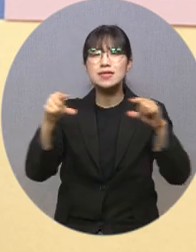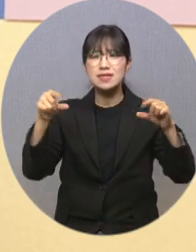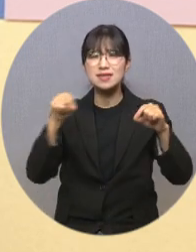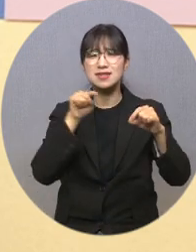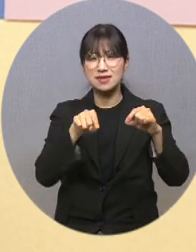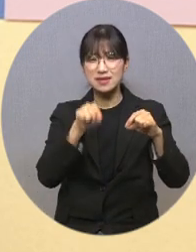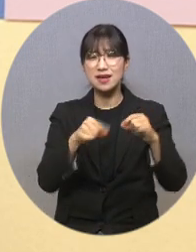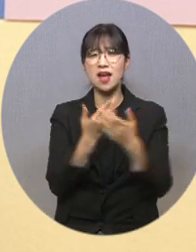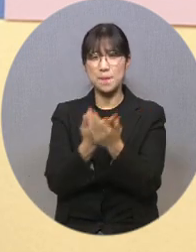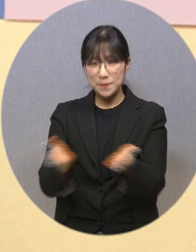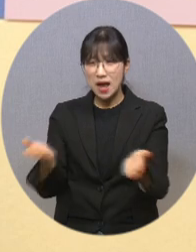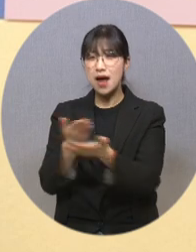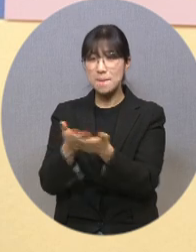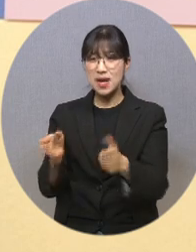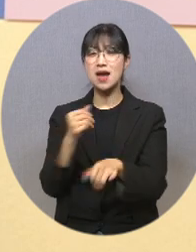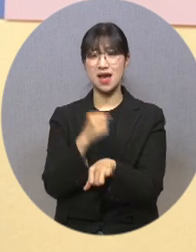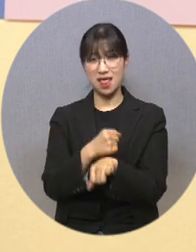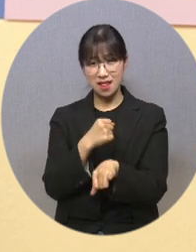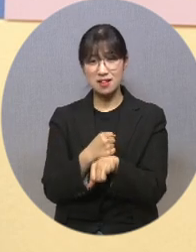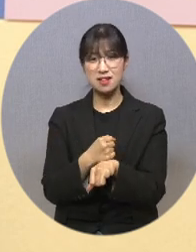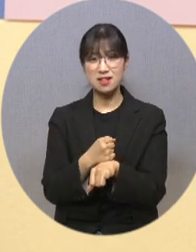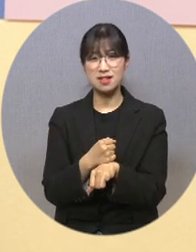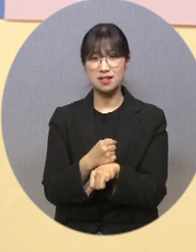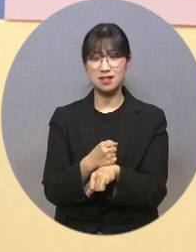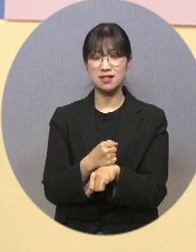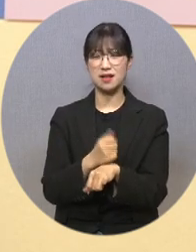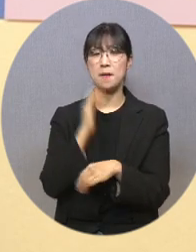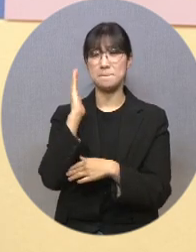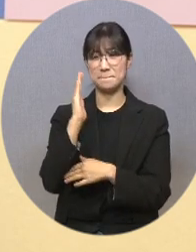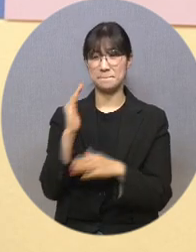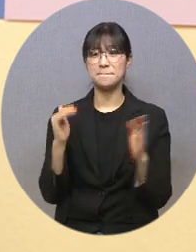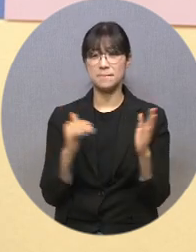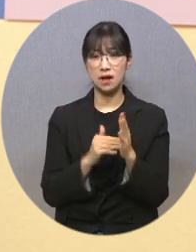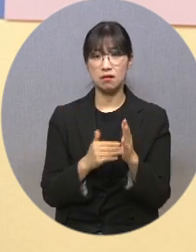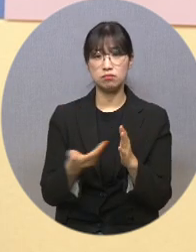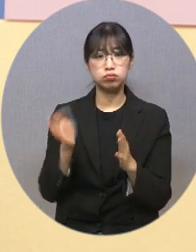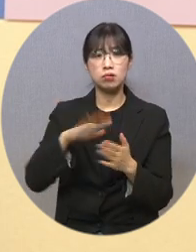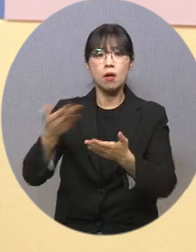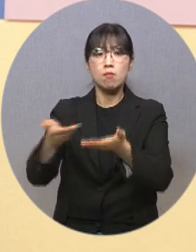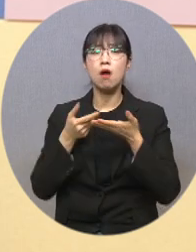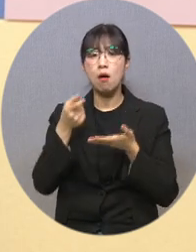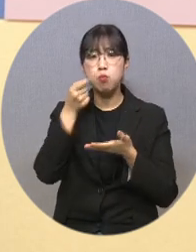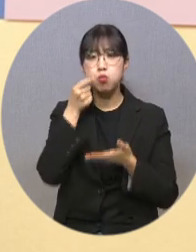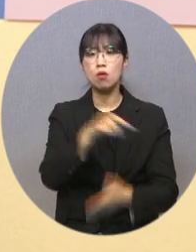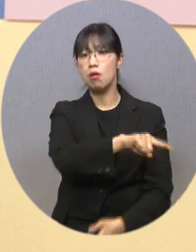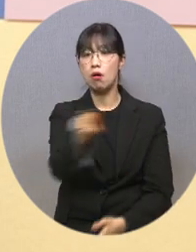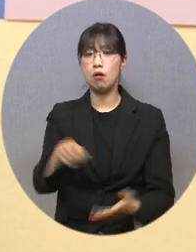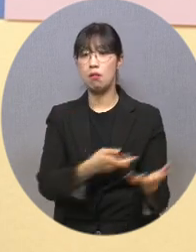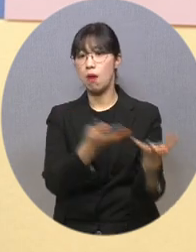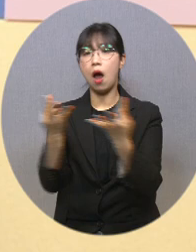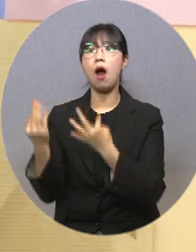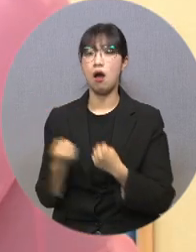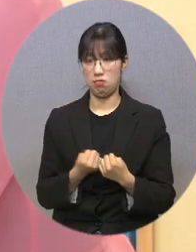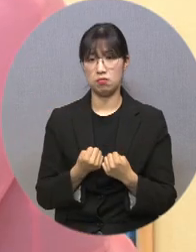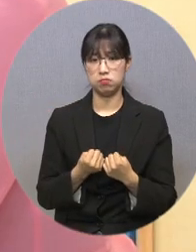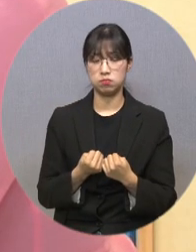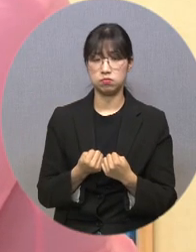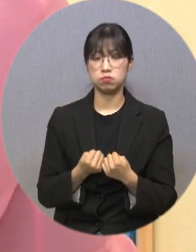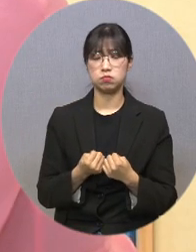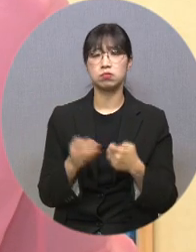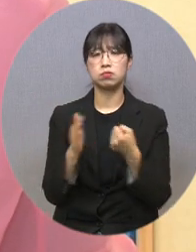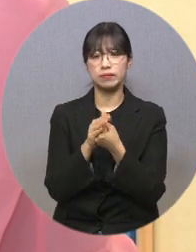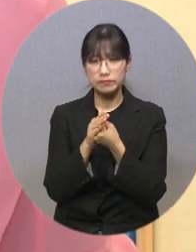뭐 이렇게 무료로 배급을 하겠다 이렇게 이야기는 했는데 그걸 못 받으신 분들이 너무 많은 거예요. 네. 취약계층 중에서. 네.